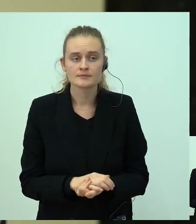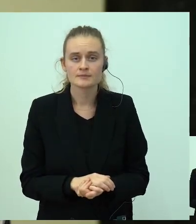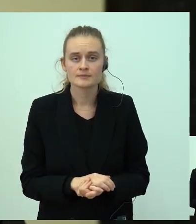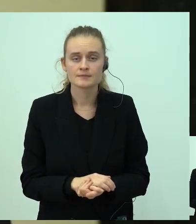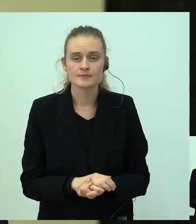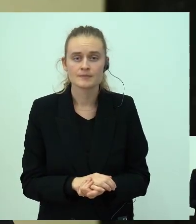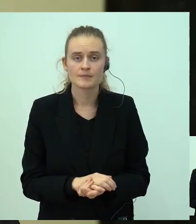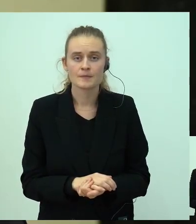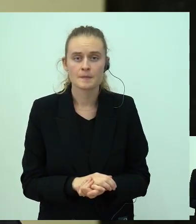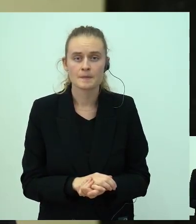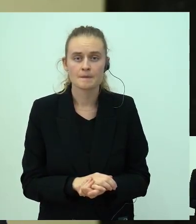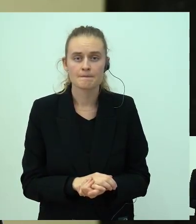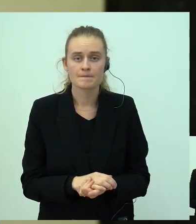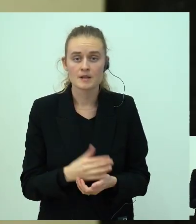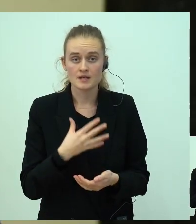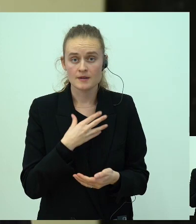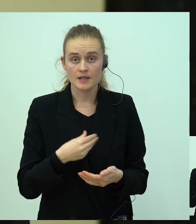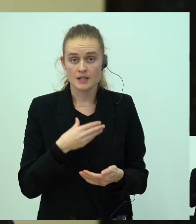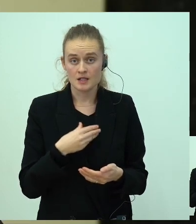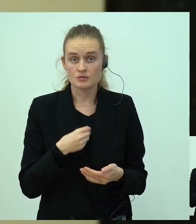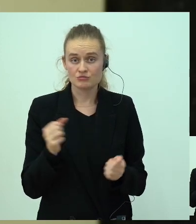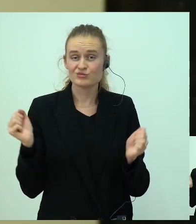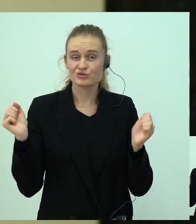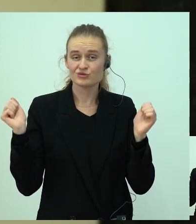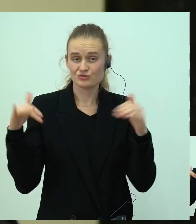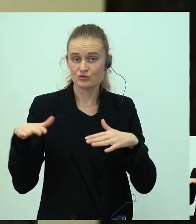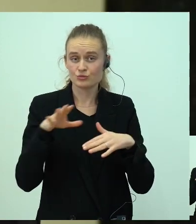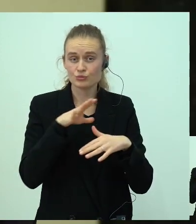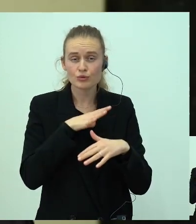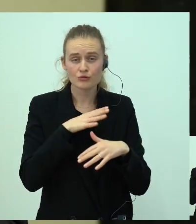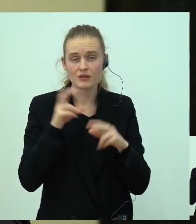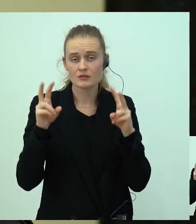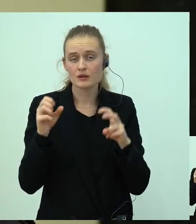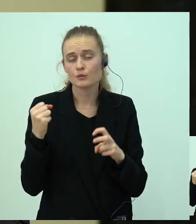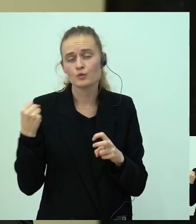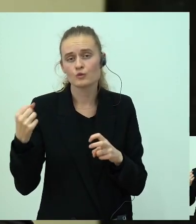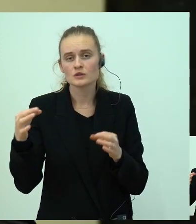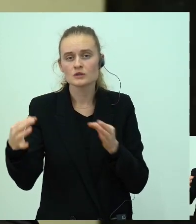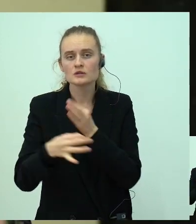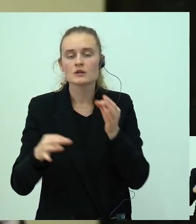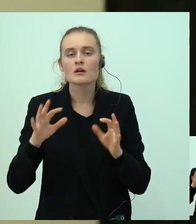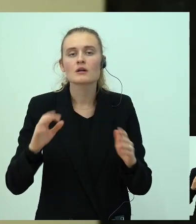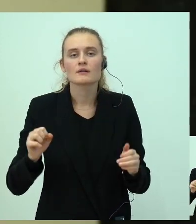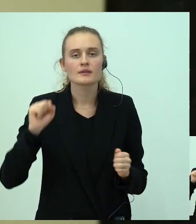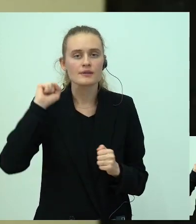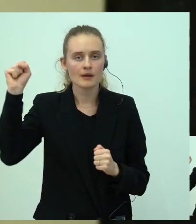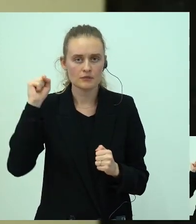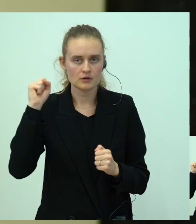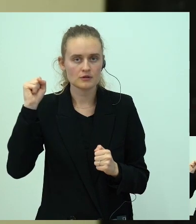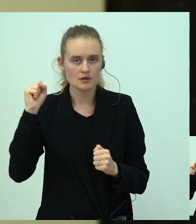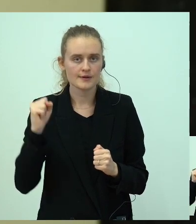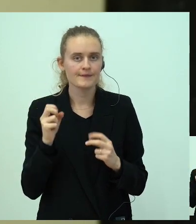Vilniaus aukščiausio lygio susitikime daugiausiai buvo kalbama apie tai, kaip išsaugoti tą demokratijos